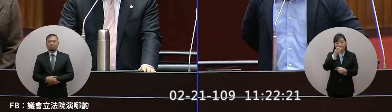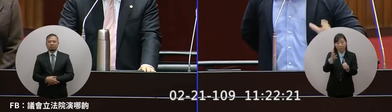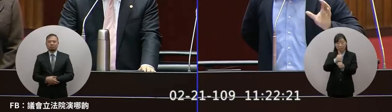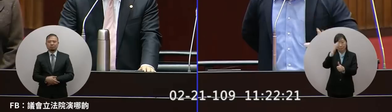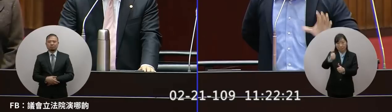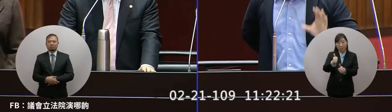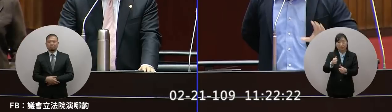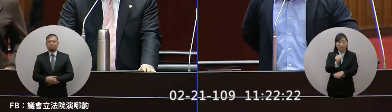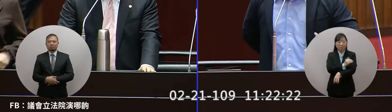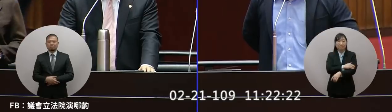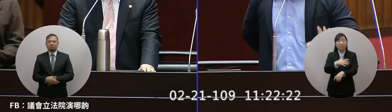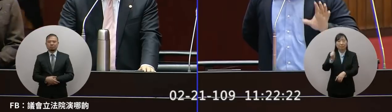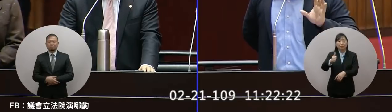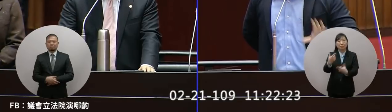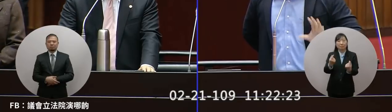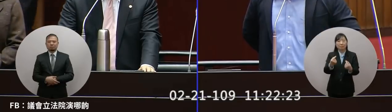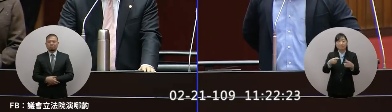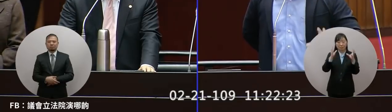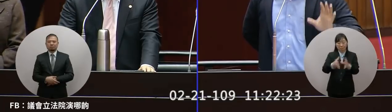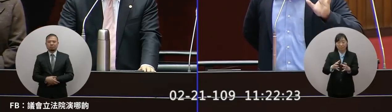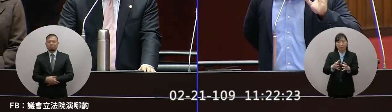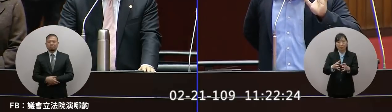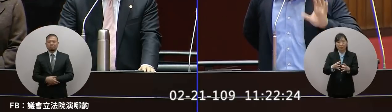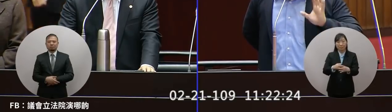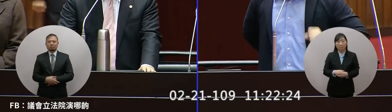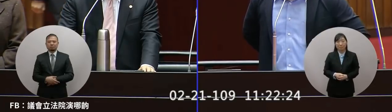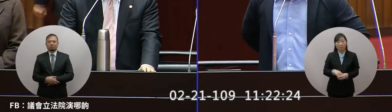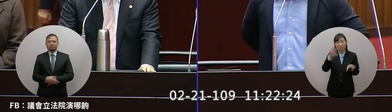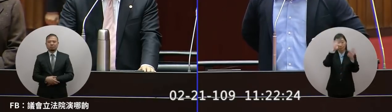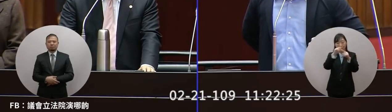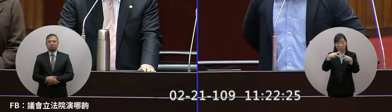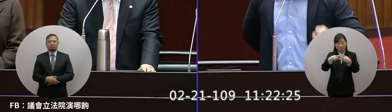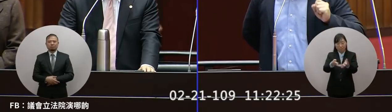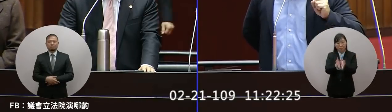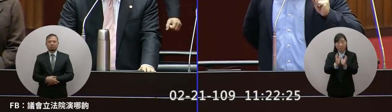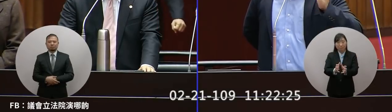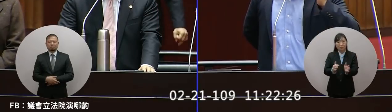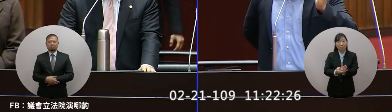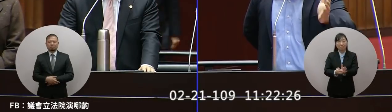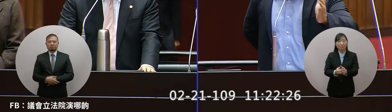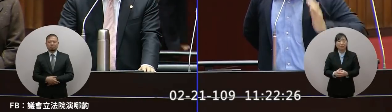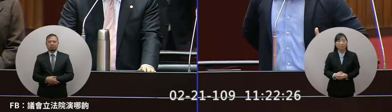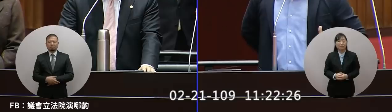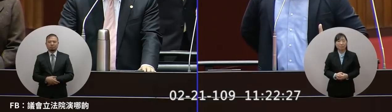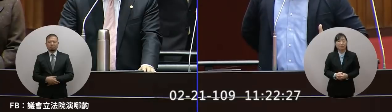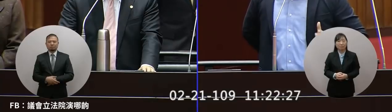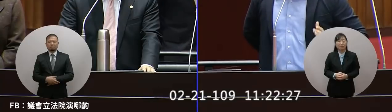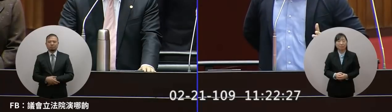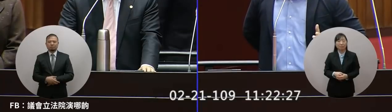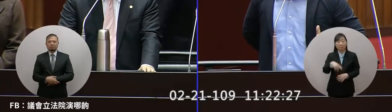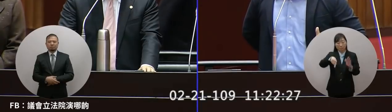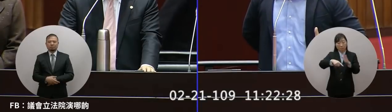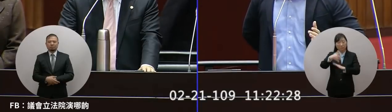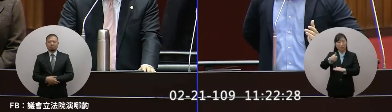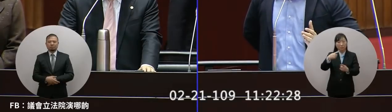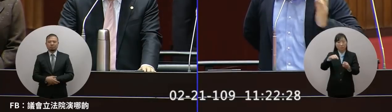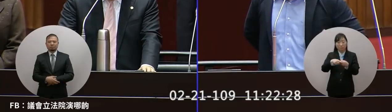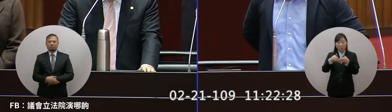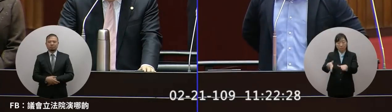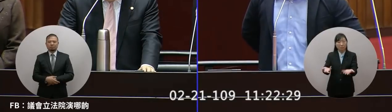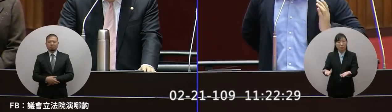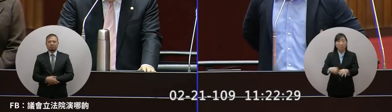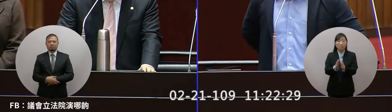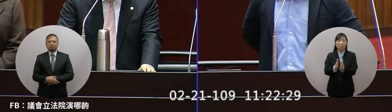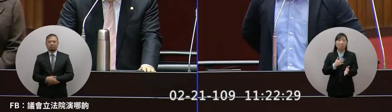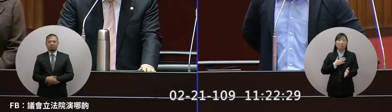陈聪明组成了一个调查这个调查小组嘛，结果。其实一定应该都清楚的，怎